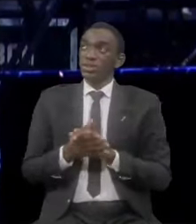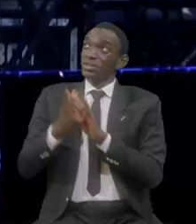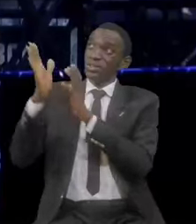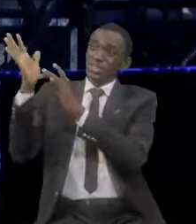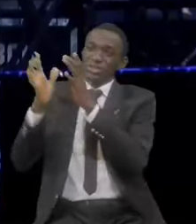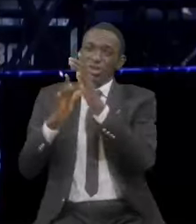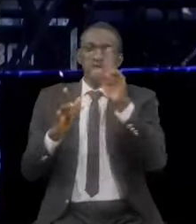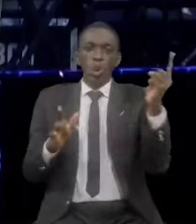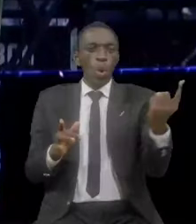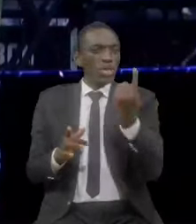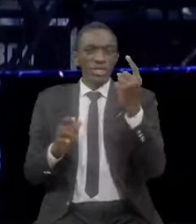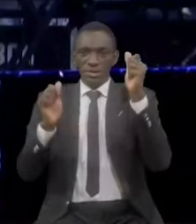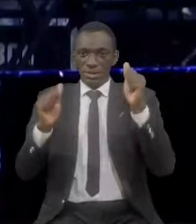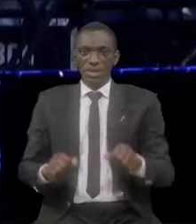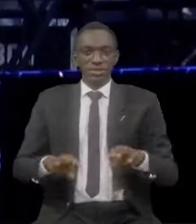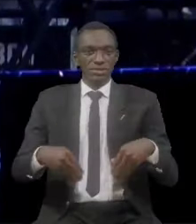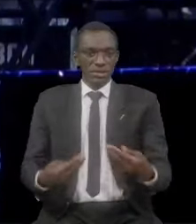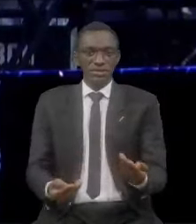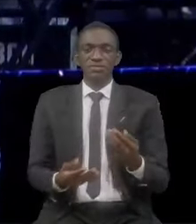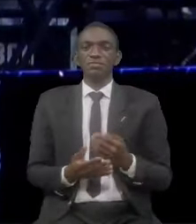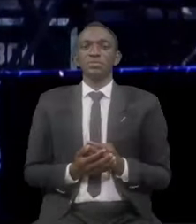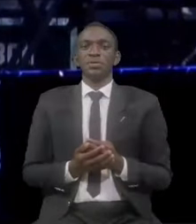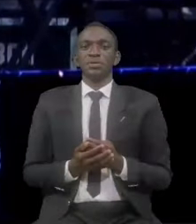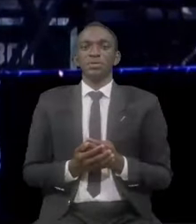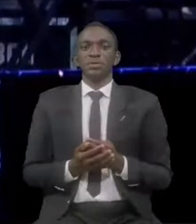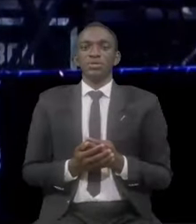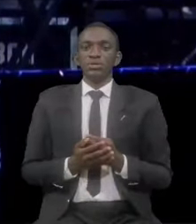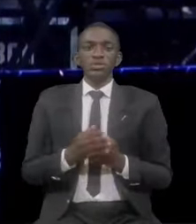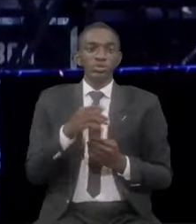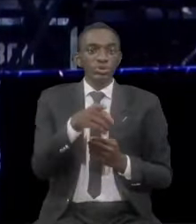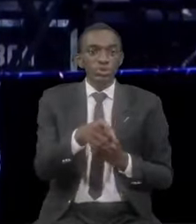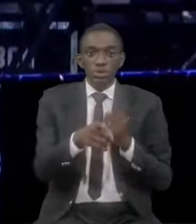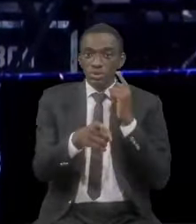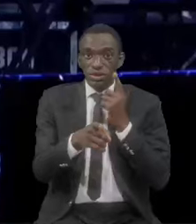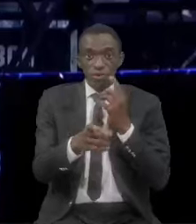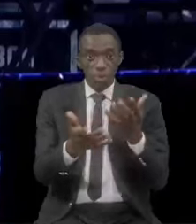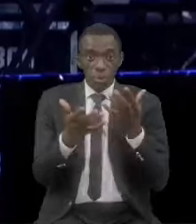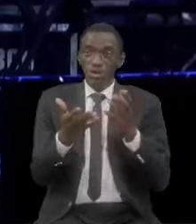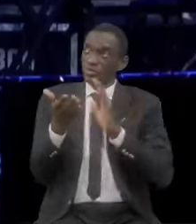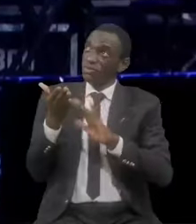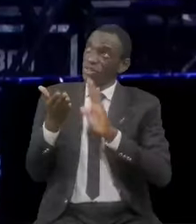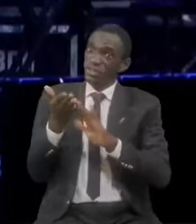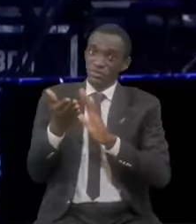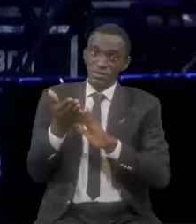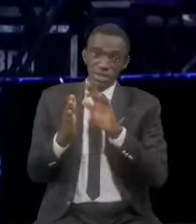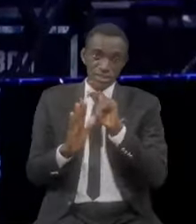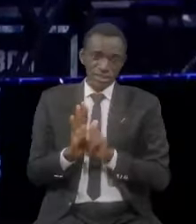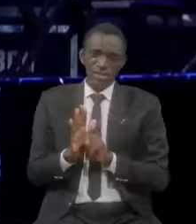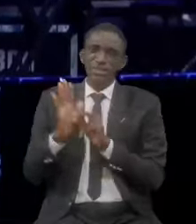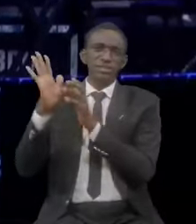Que seul Jésus peut l'offrir. Vous voulez ce pardon que seul Jésus peut donner.